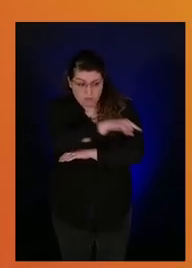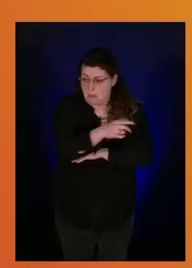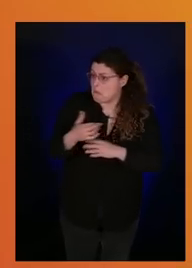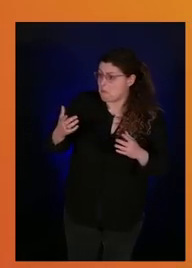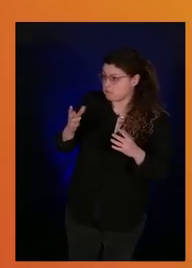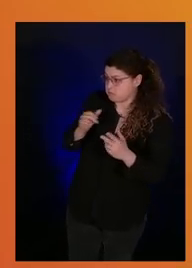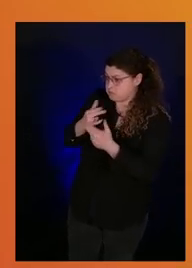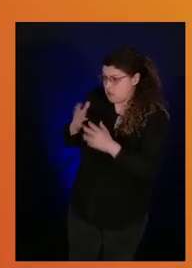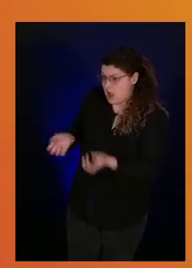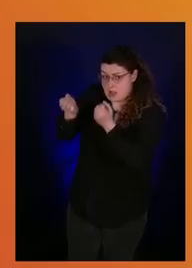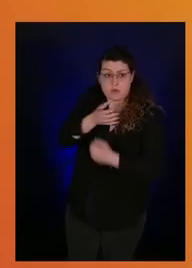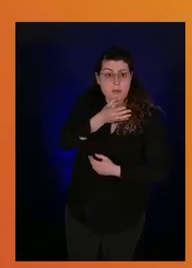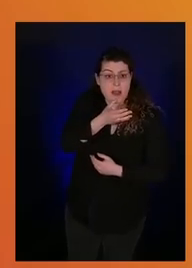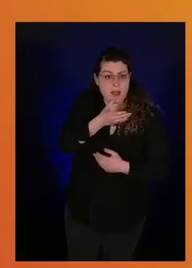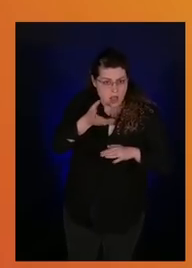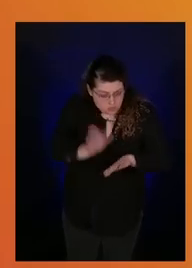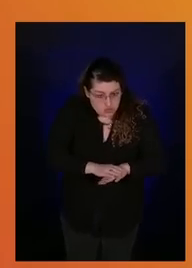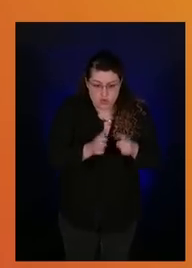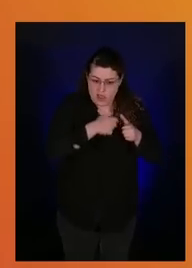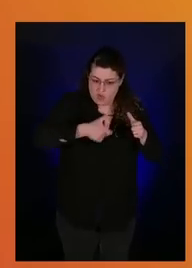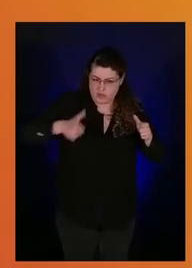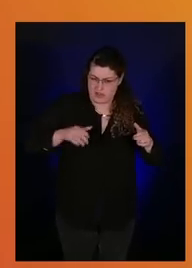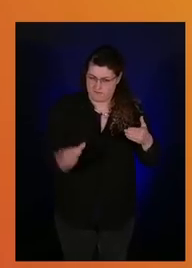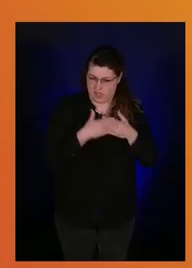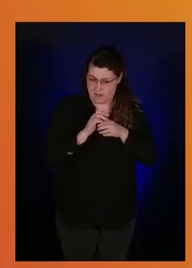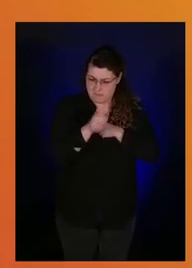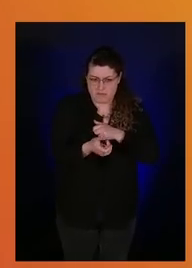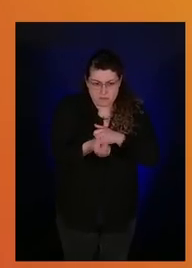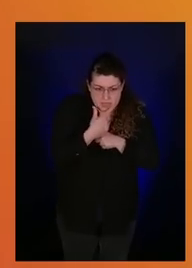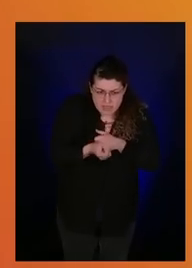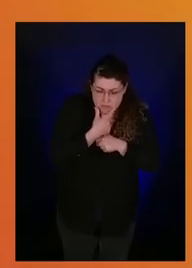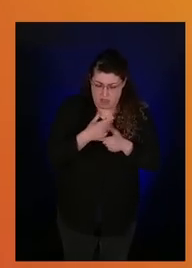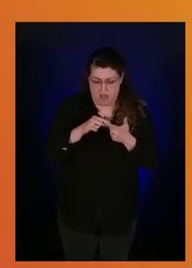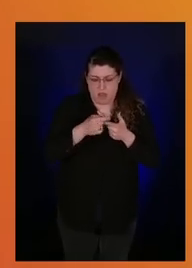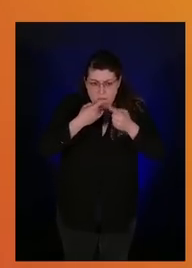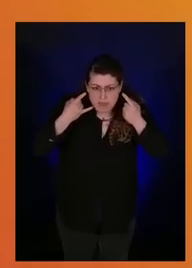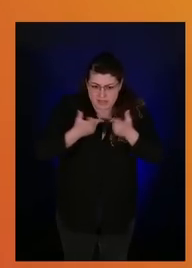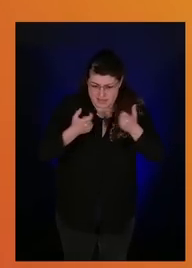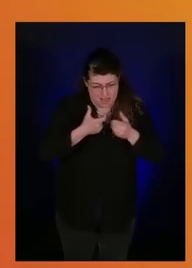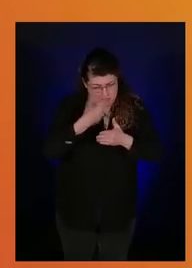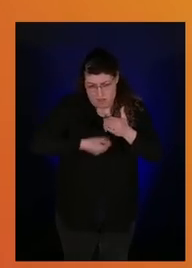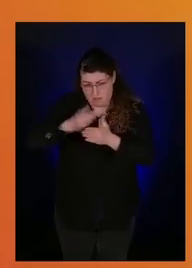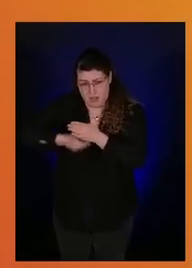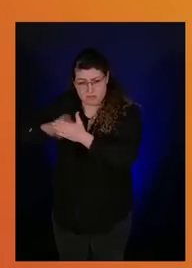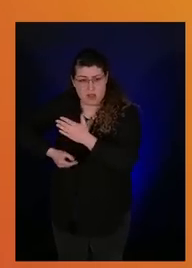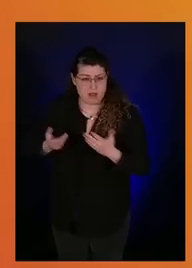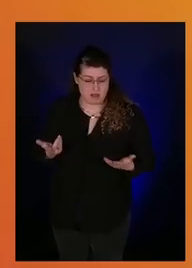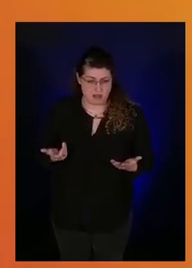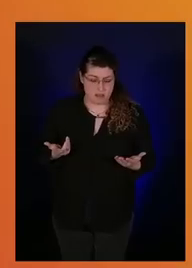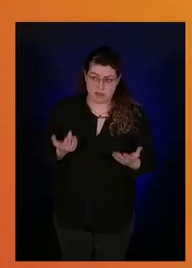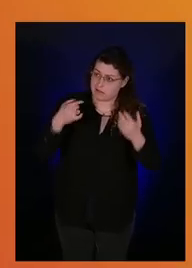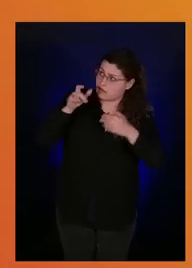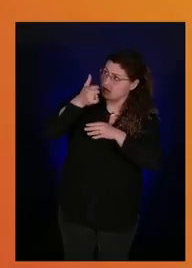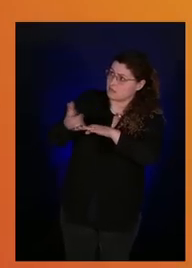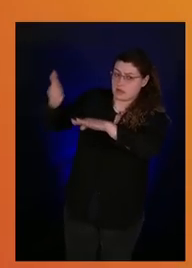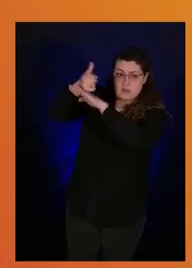Souvenons-nous qu'après avoir fermé nos industries, nous manquions de médicaments, de masques, etc. Alors que le chef d'État